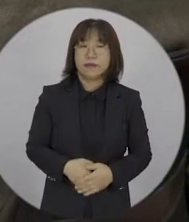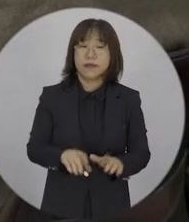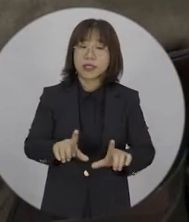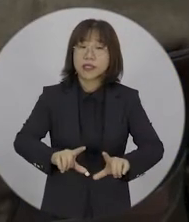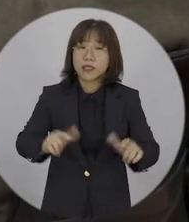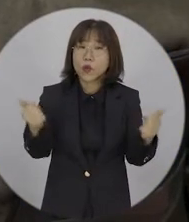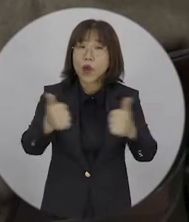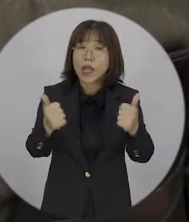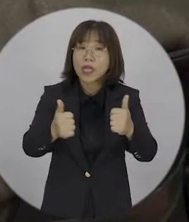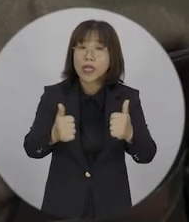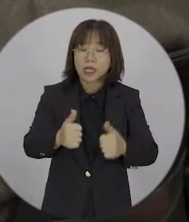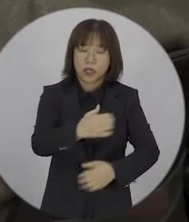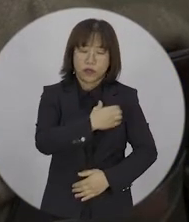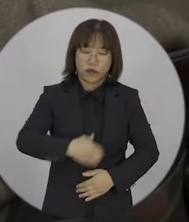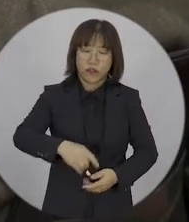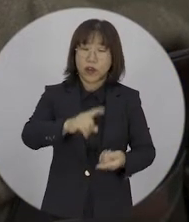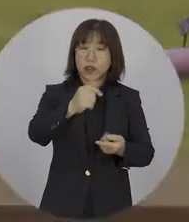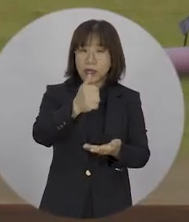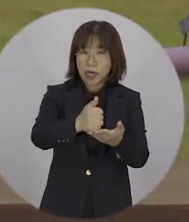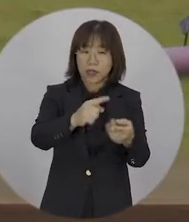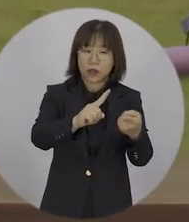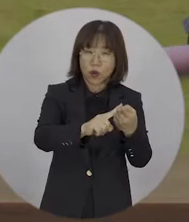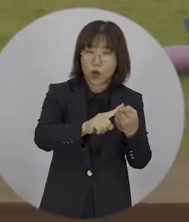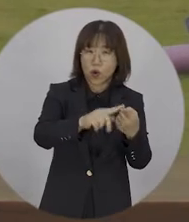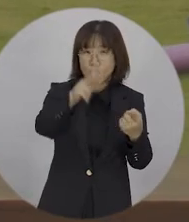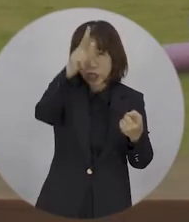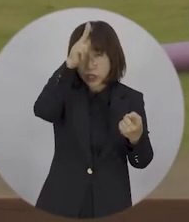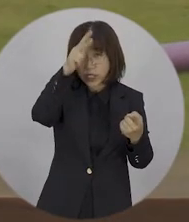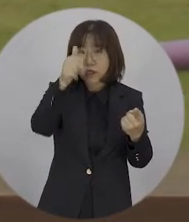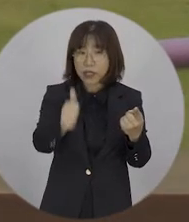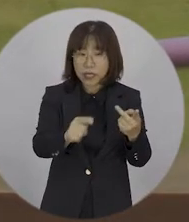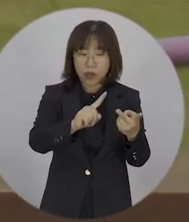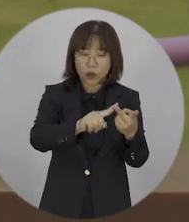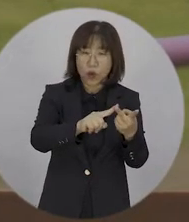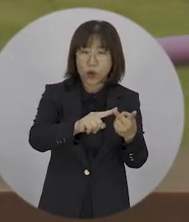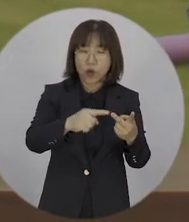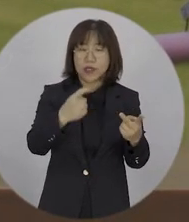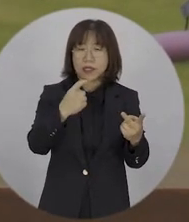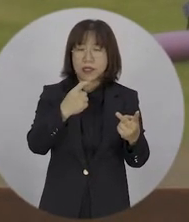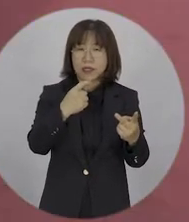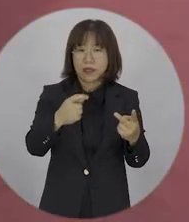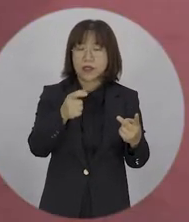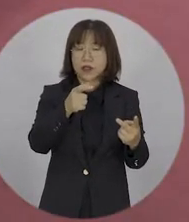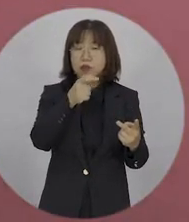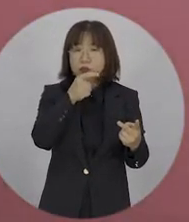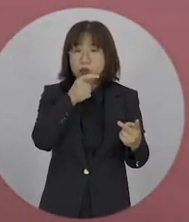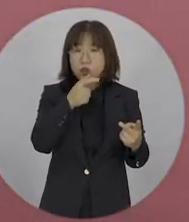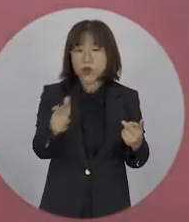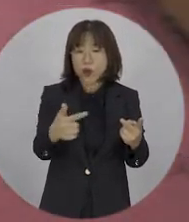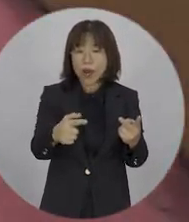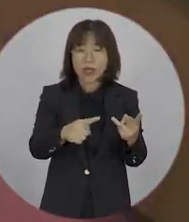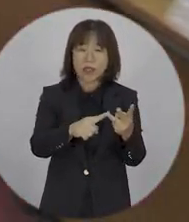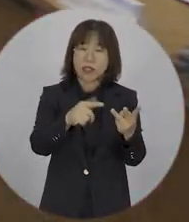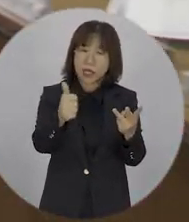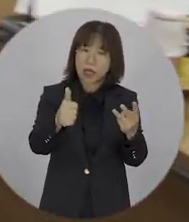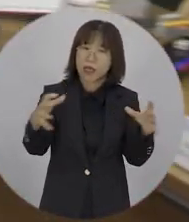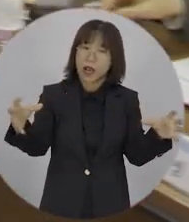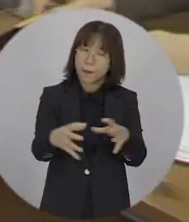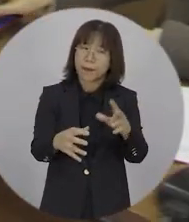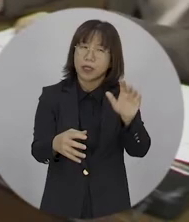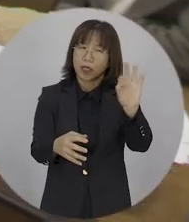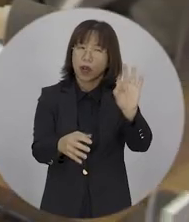이날 회의에는 노현송 구청장 을 비롯해 강서경찰서 장 강서소방서 장 등 10여 명이 참석했습니다